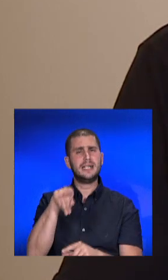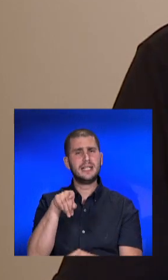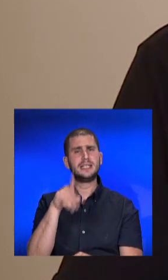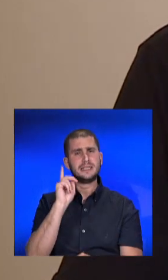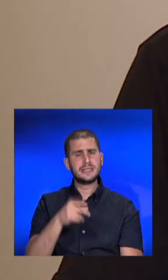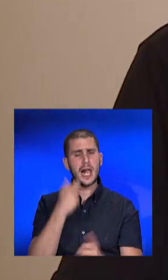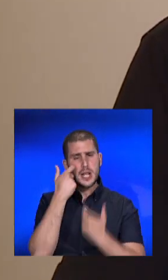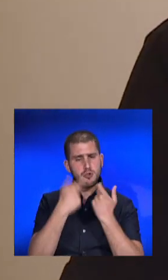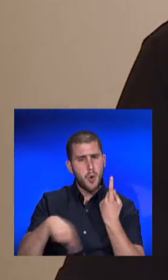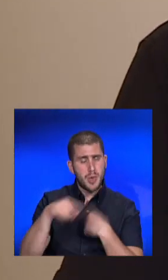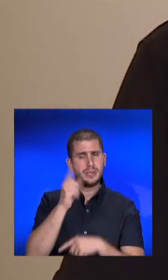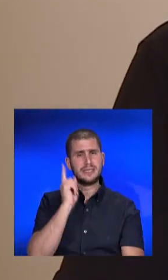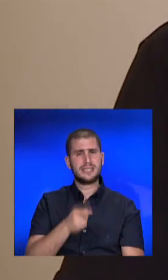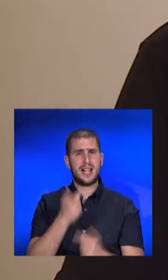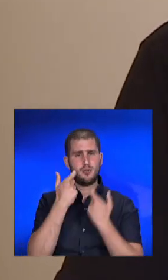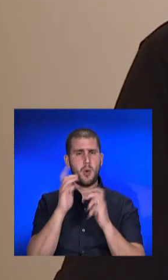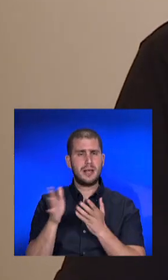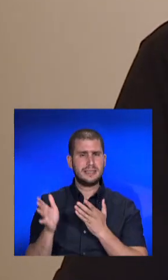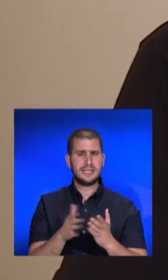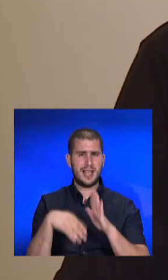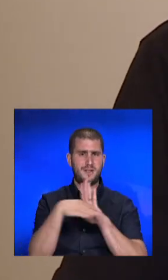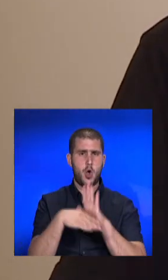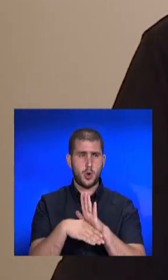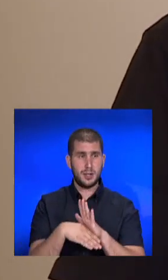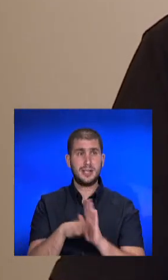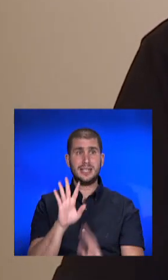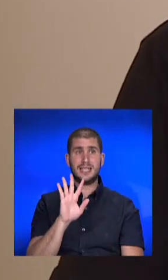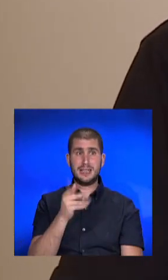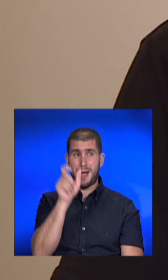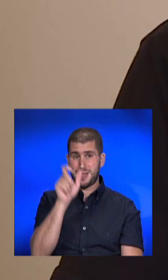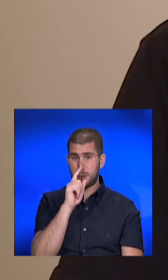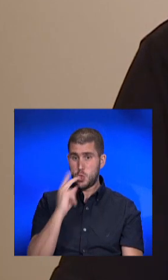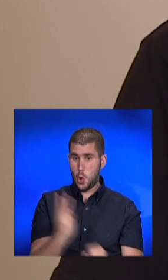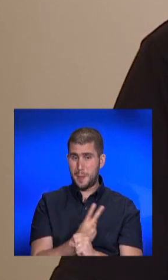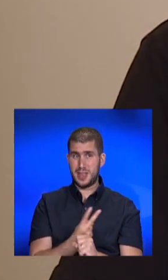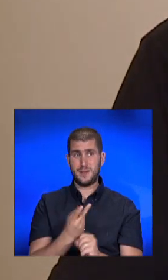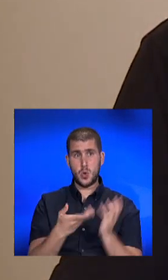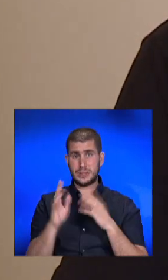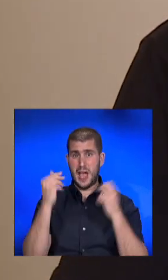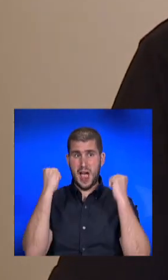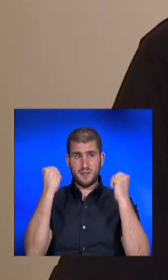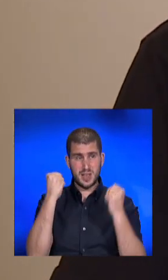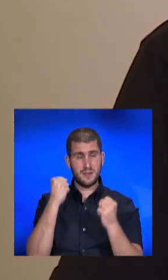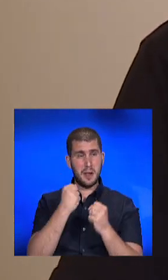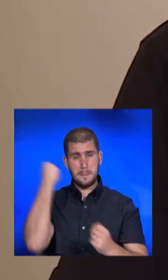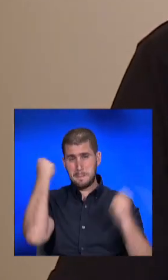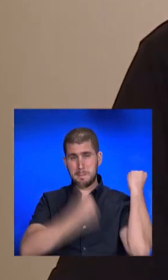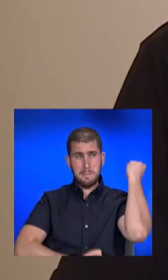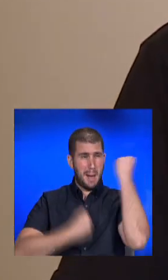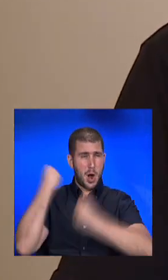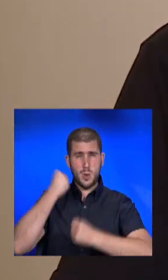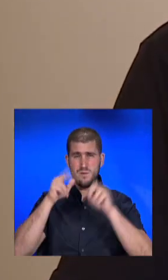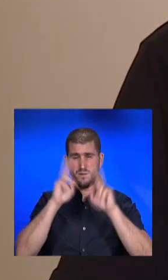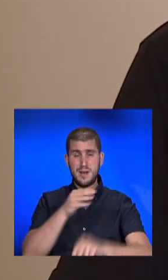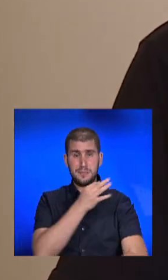לשמור עלינו, הזרוע שאמורה לשמור על הסדר ועל החוק. ואם אדם נורמטיבי מנושא יוצא להפגין וחוטף מכות,